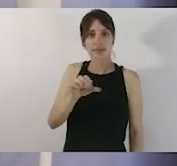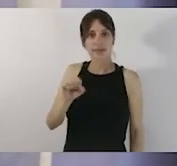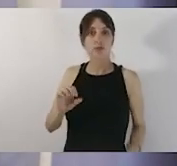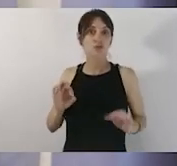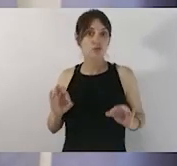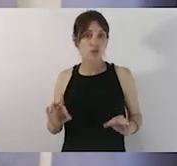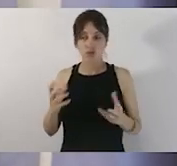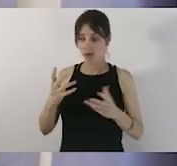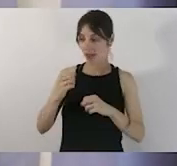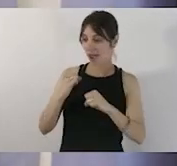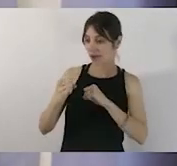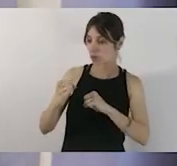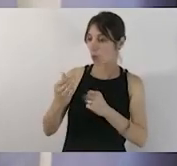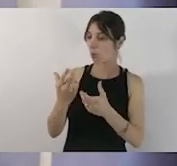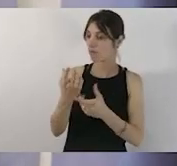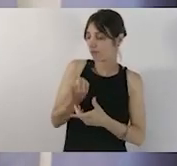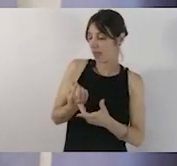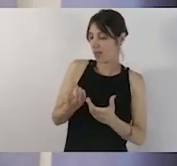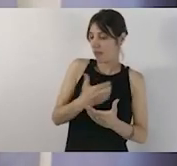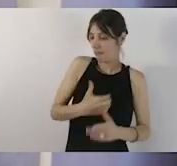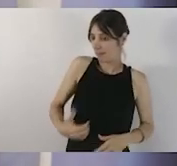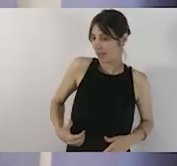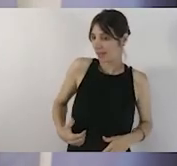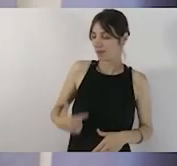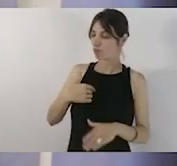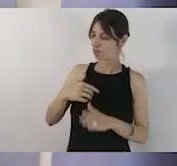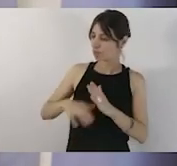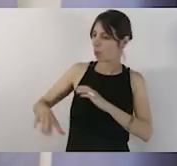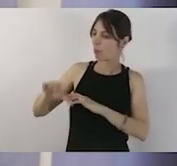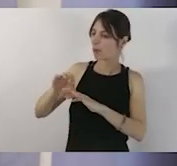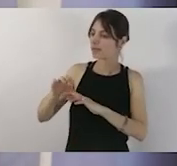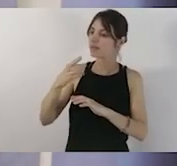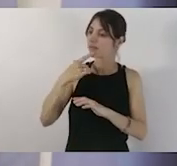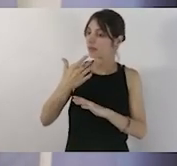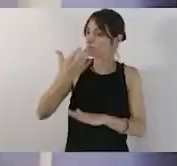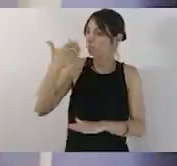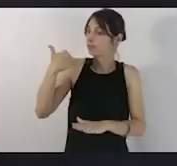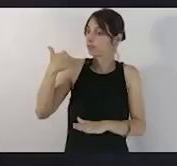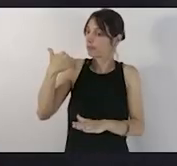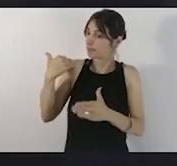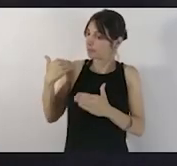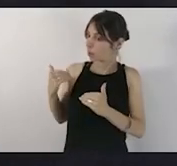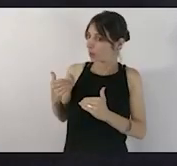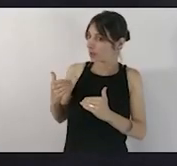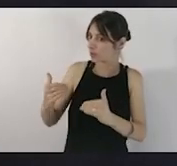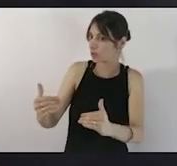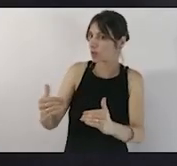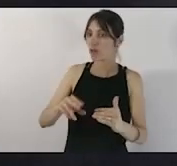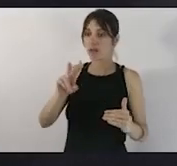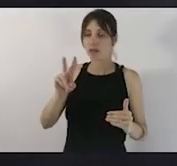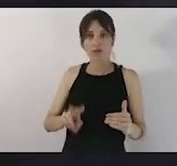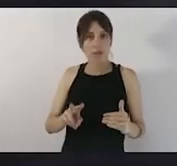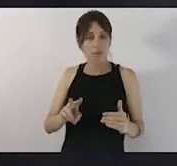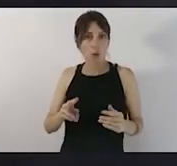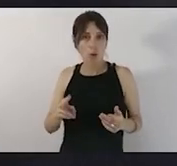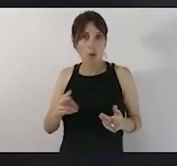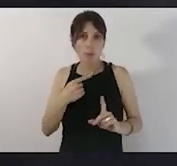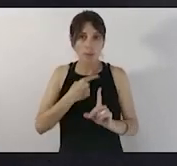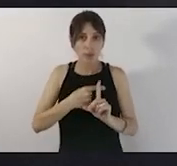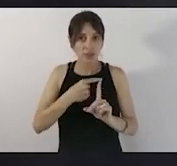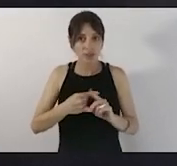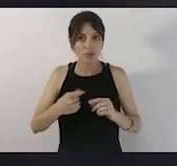sur cette action de la mairie qui s'est inscrite et qui dure dans le temps, dire à quel point c'est une excellente chose. La